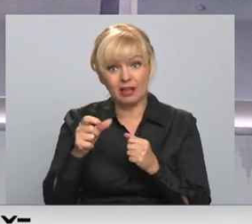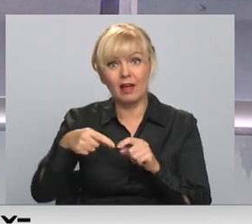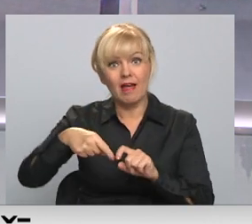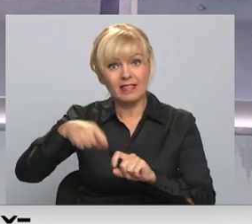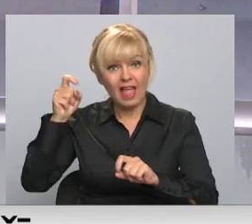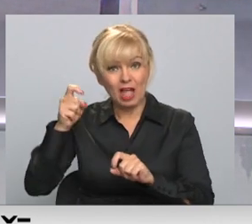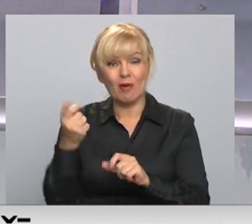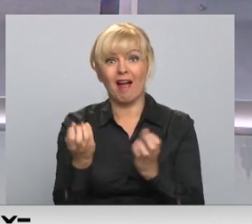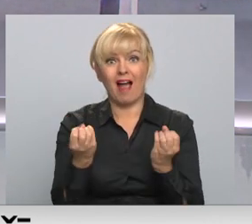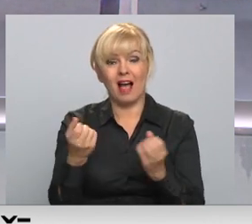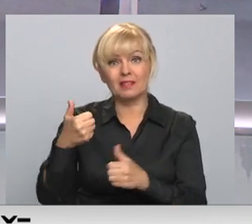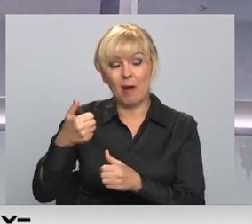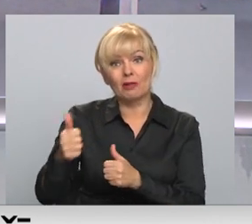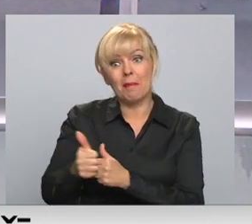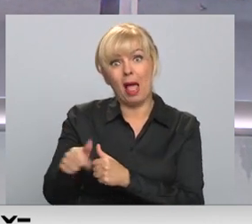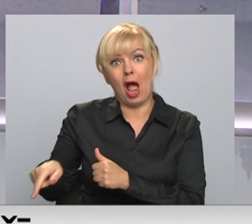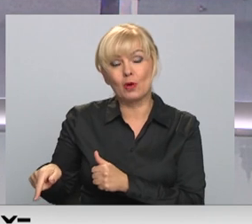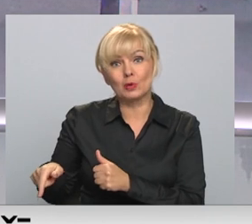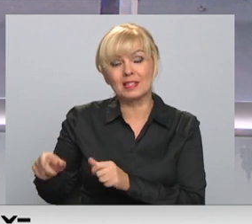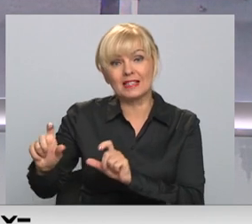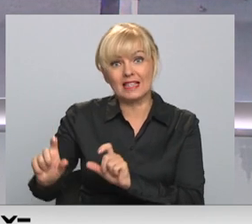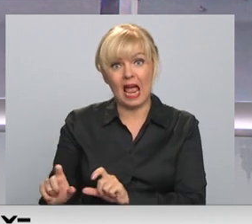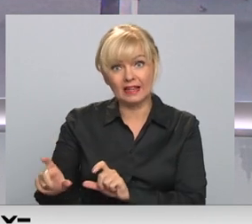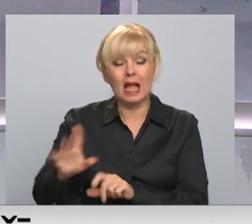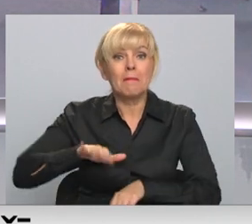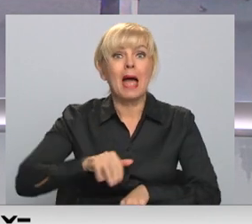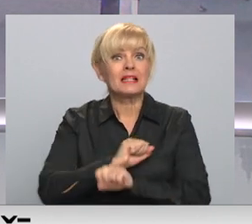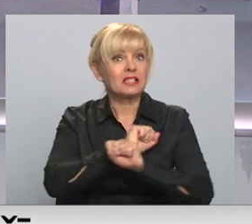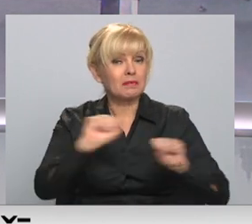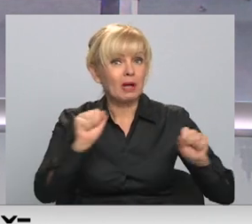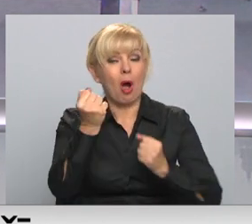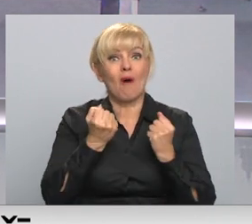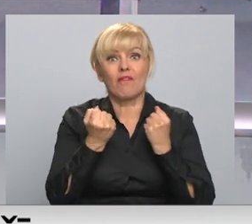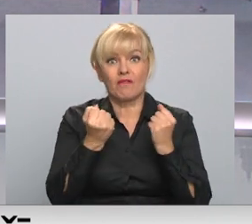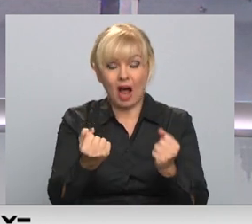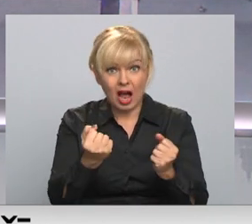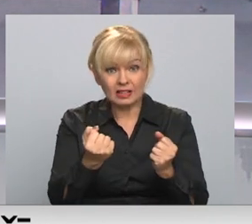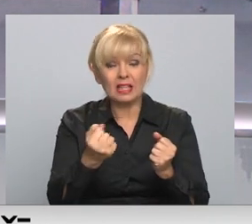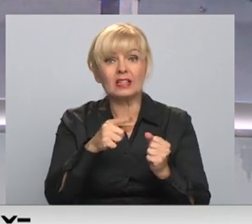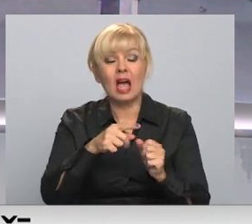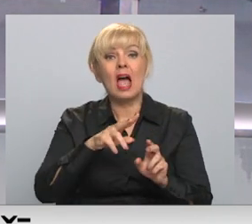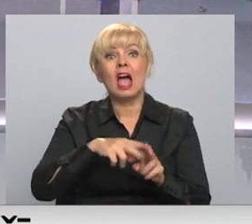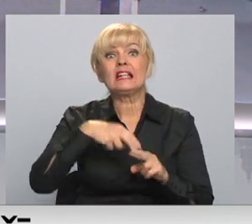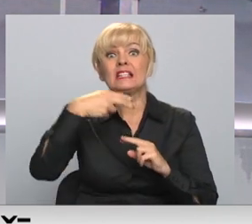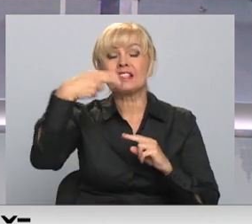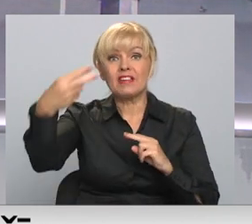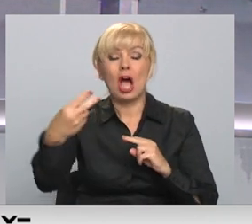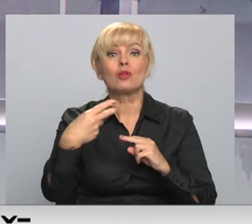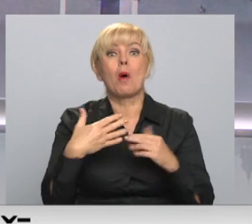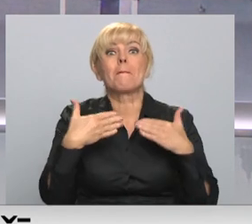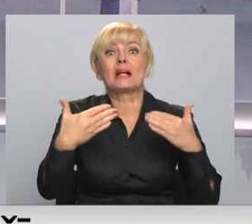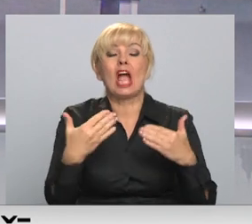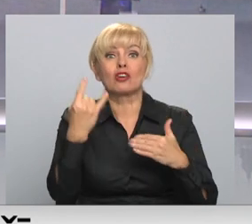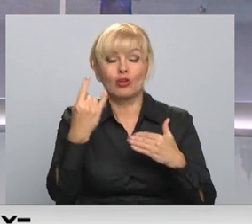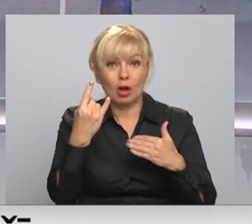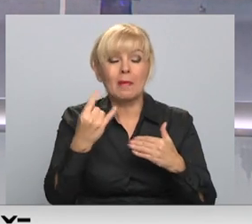gāzes balonu, kas atradās viņam uz blakus sēdekļa. Pēc sprādziena automašīnas vadītājs, kuras sprādziena vilnis bija izsviedis no automašīnas, centās